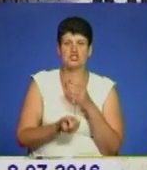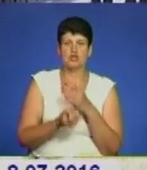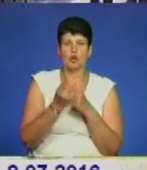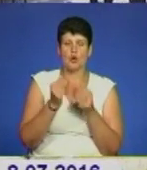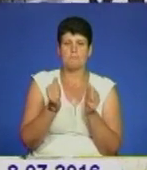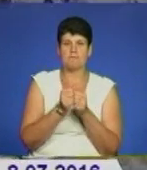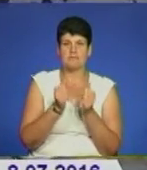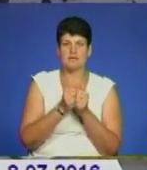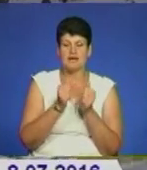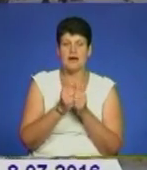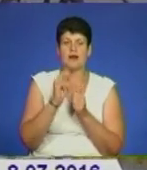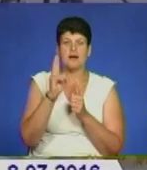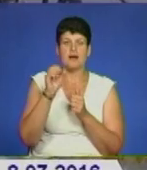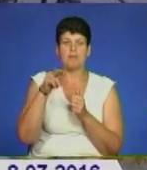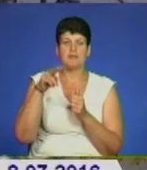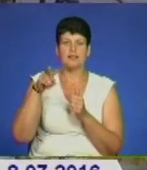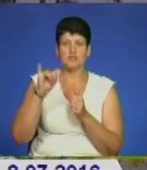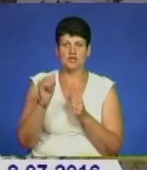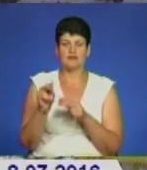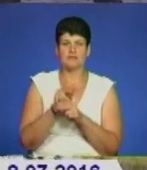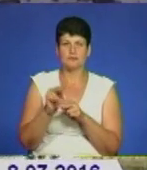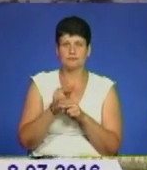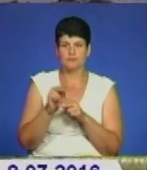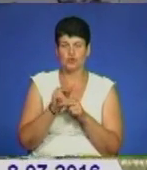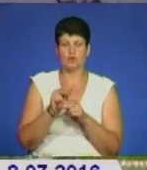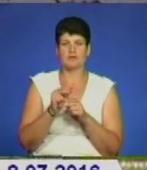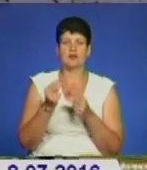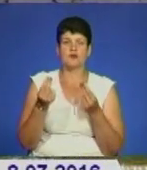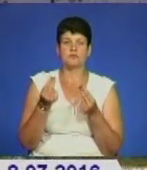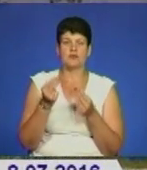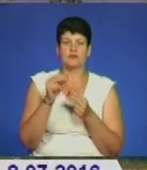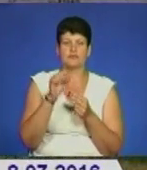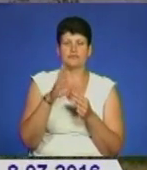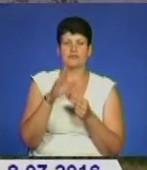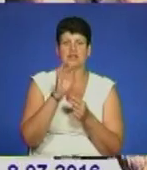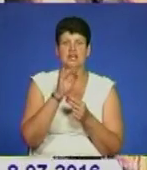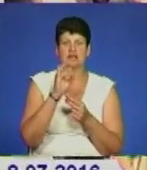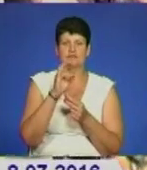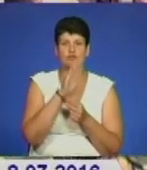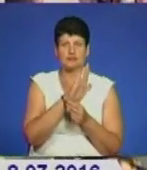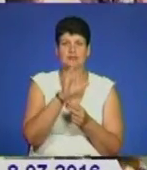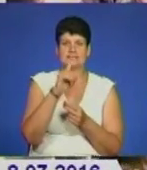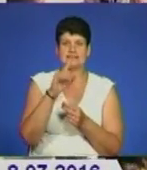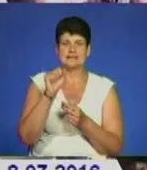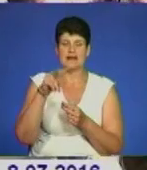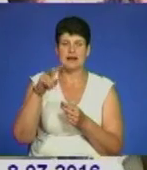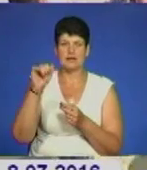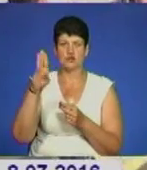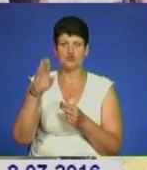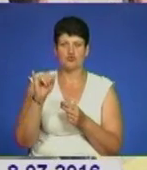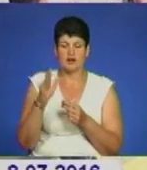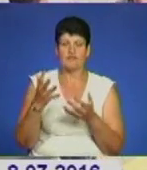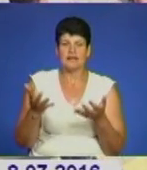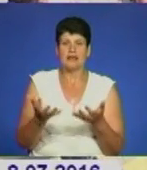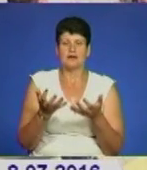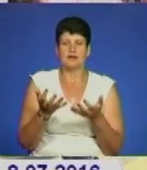каплички. Облаштована і відремонтована коштами місцевого мецената голови Папенчлава Володимира Заліщука, вона рятує спраглих колендян